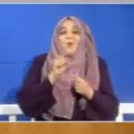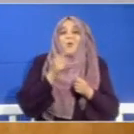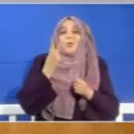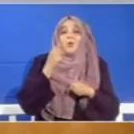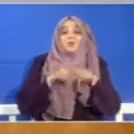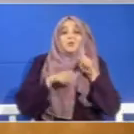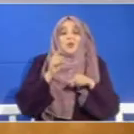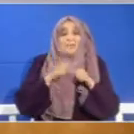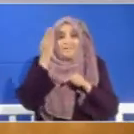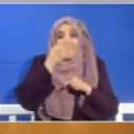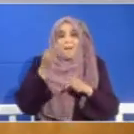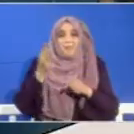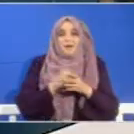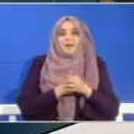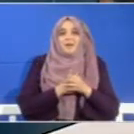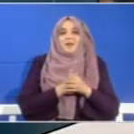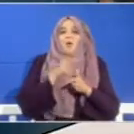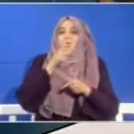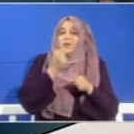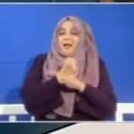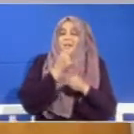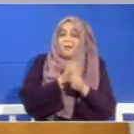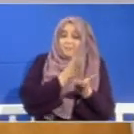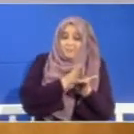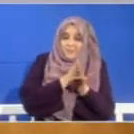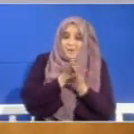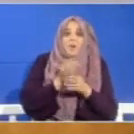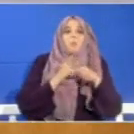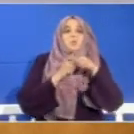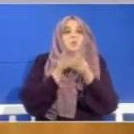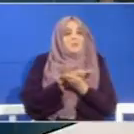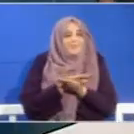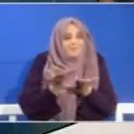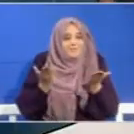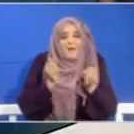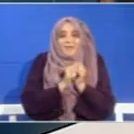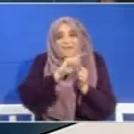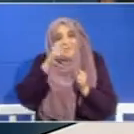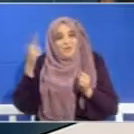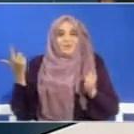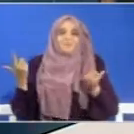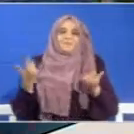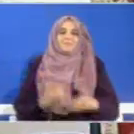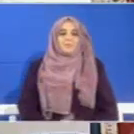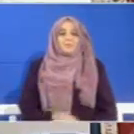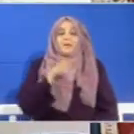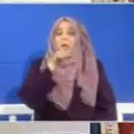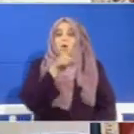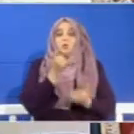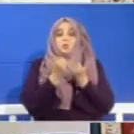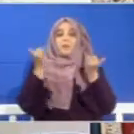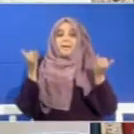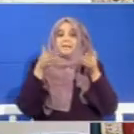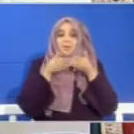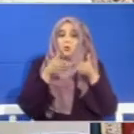بأمرين: بصلاح عملهم وتواضعهم لخلق الله تعالى. طيب فضيلة الشيخ، أسألك كما